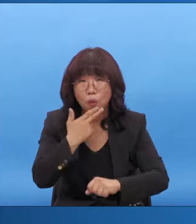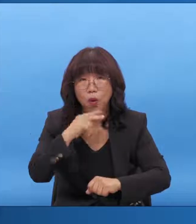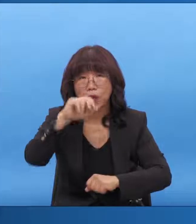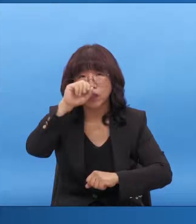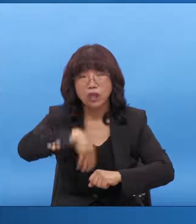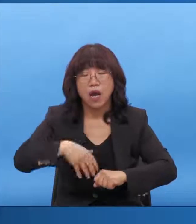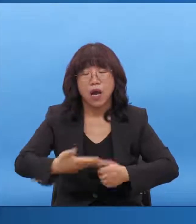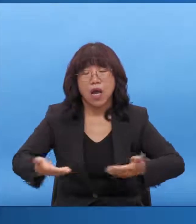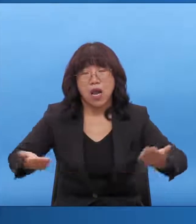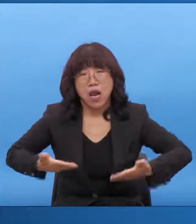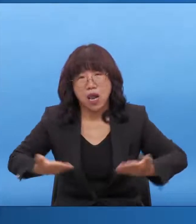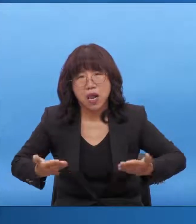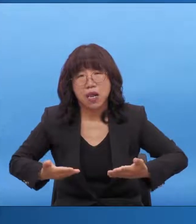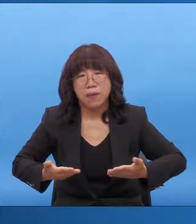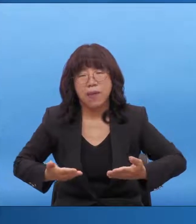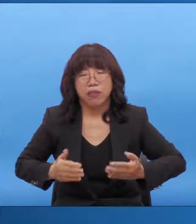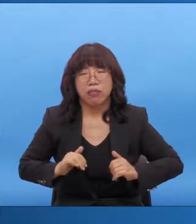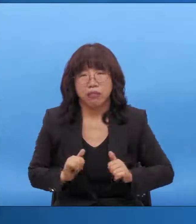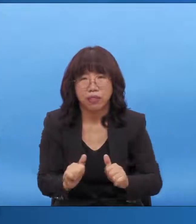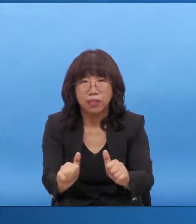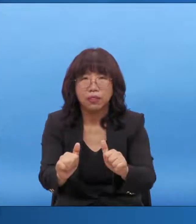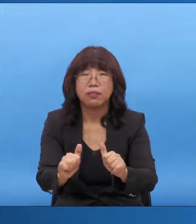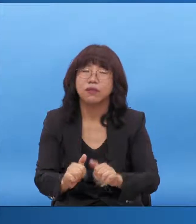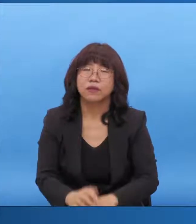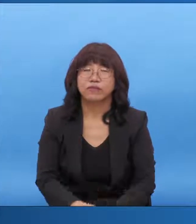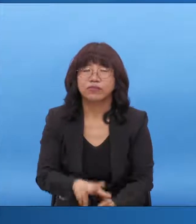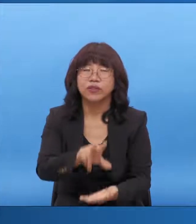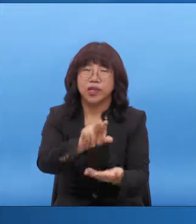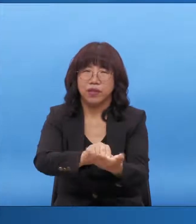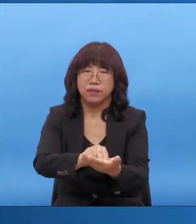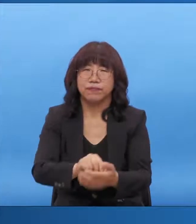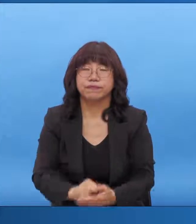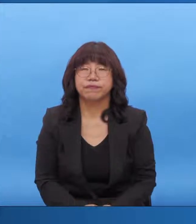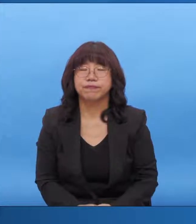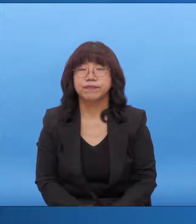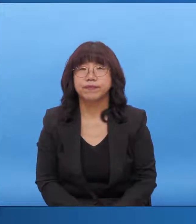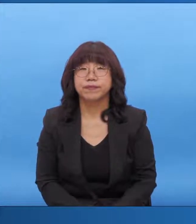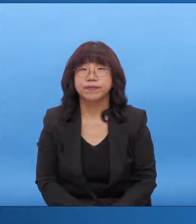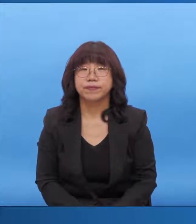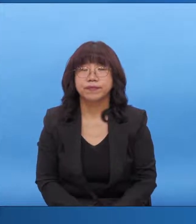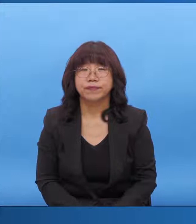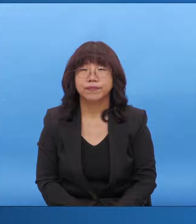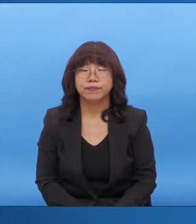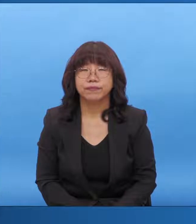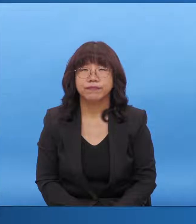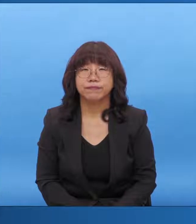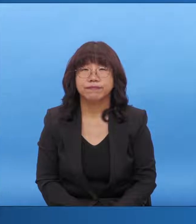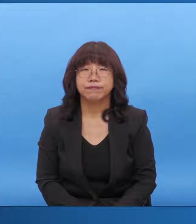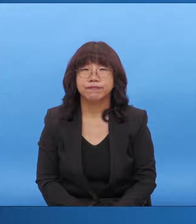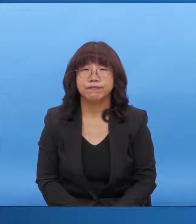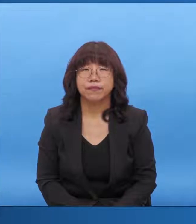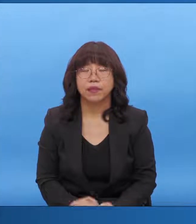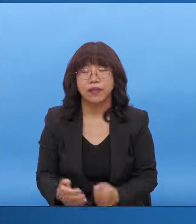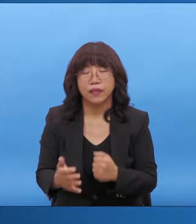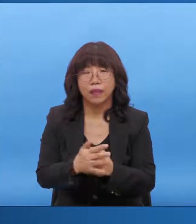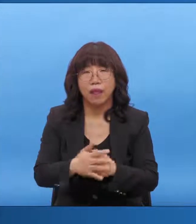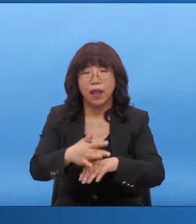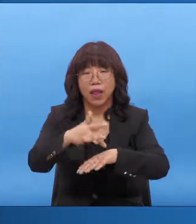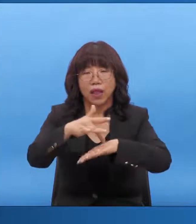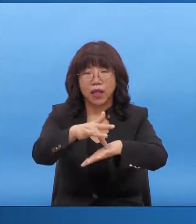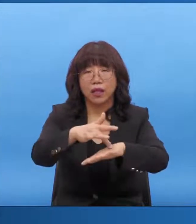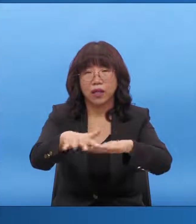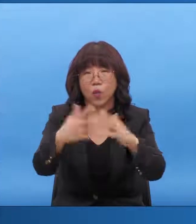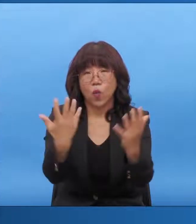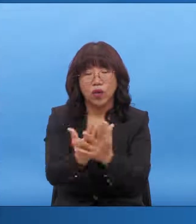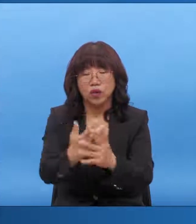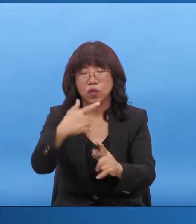Instead of doing the 복음 gospel 운동 안 movement, the evangelism movement, they only work. They don't care about the gospel. 그러니 흑암이 완전히 그냥 교회를 지금